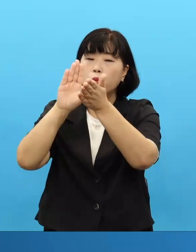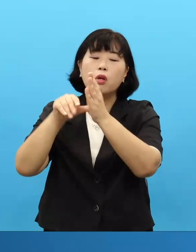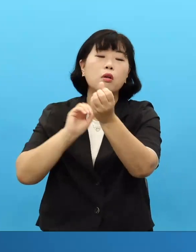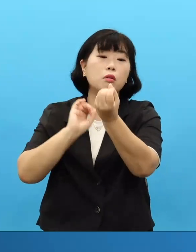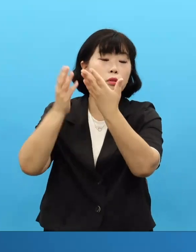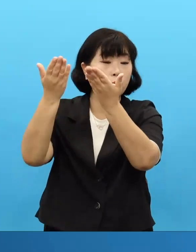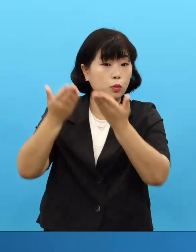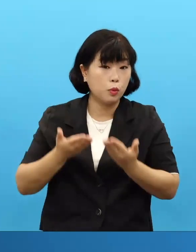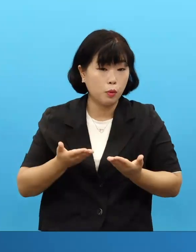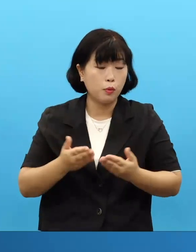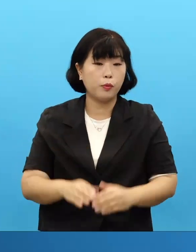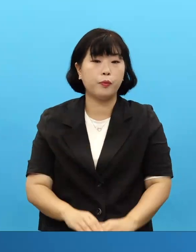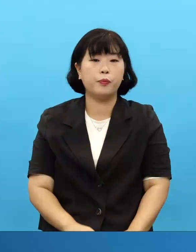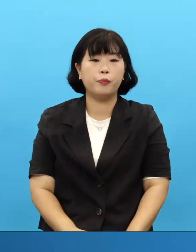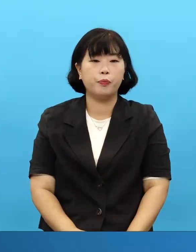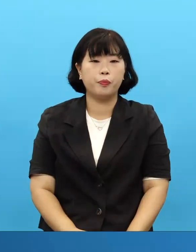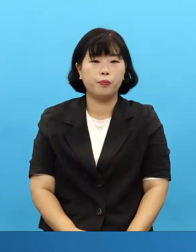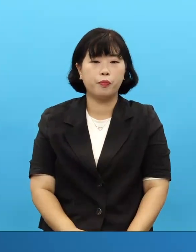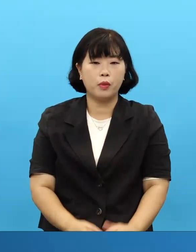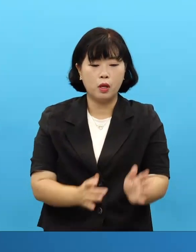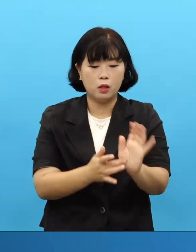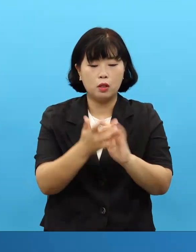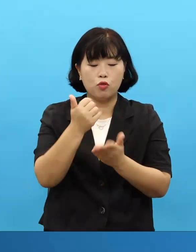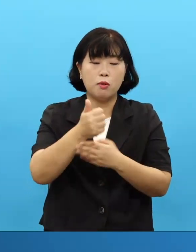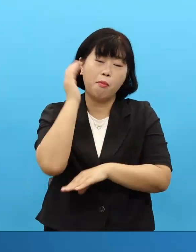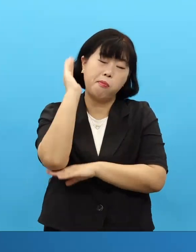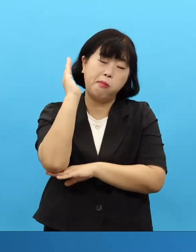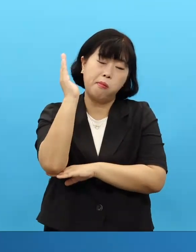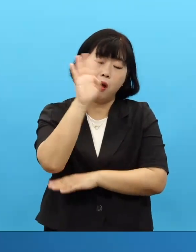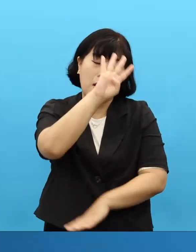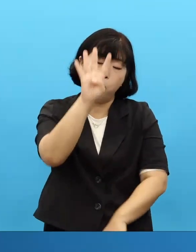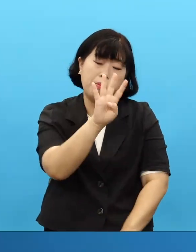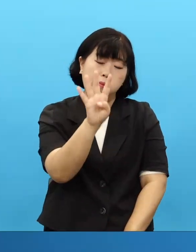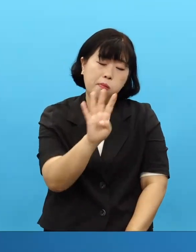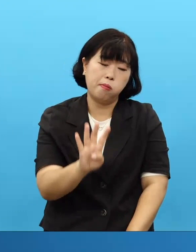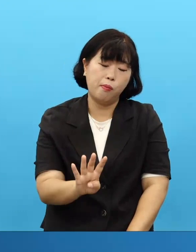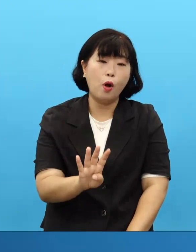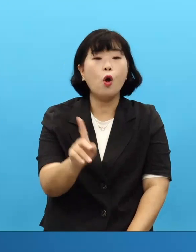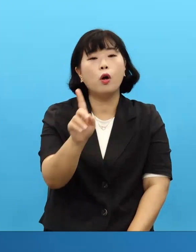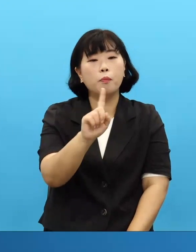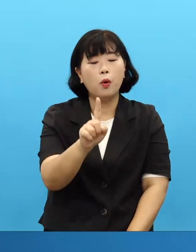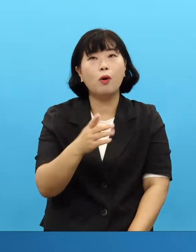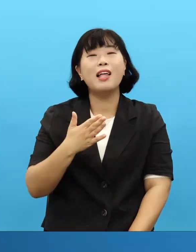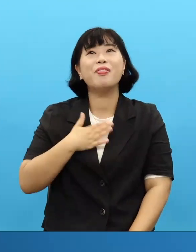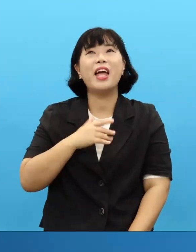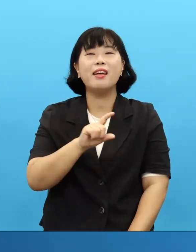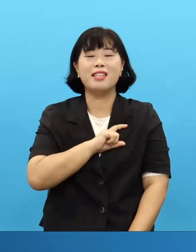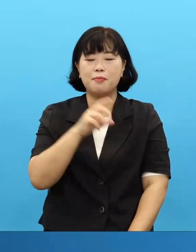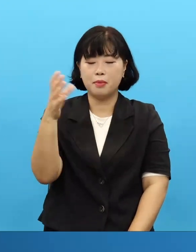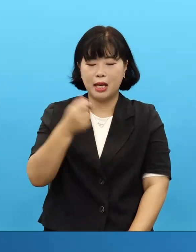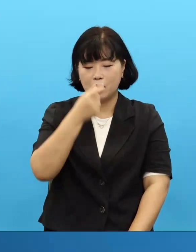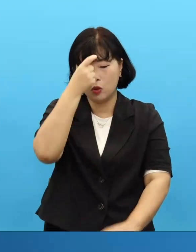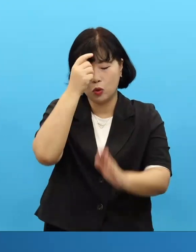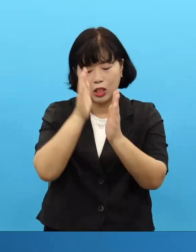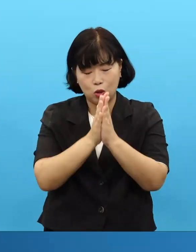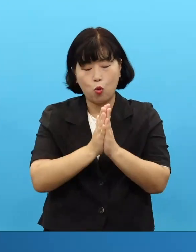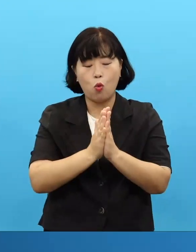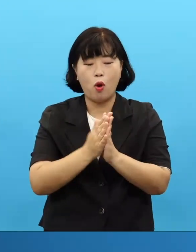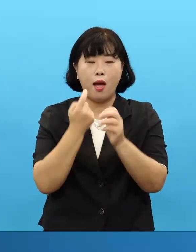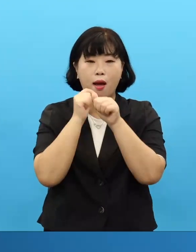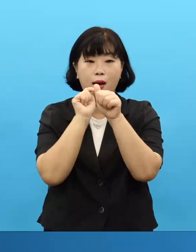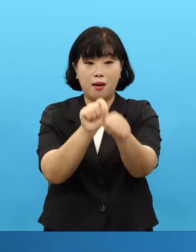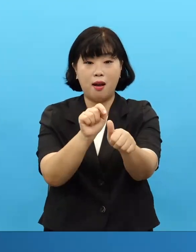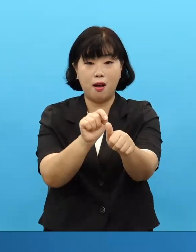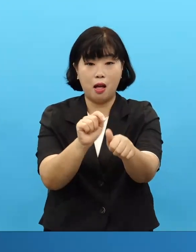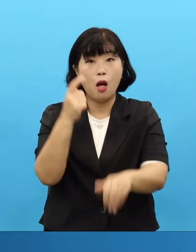하니까 내 이름으로 기도해라. What did he entreat? What did Jesus continue to request at the end of his ministry? 요한복음 보면은요, 내 이름은